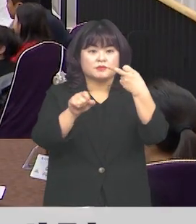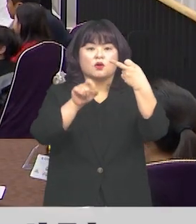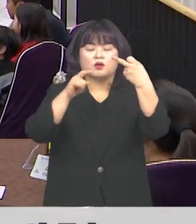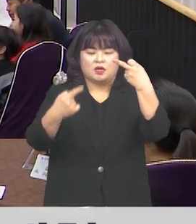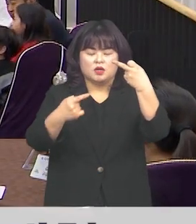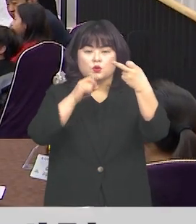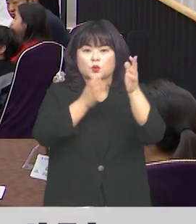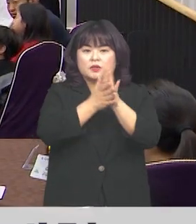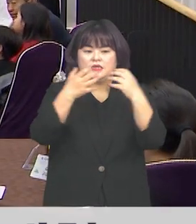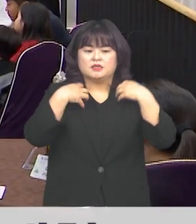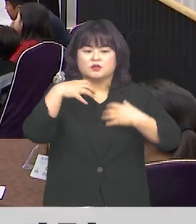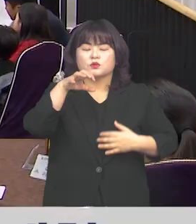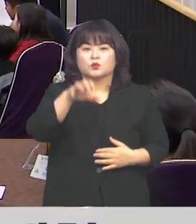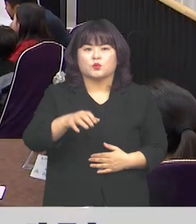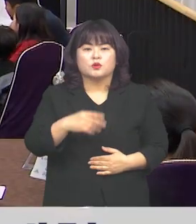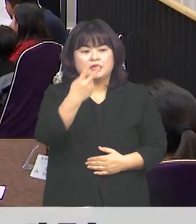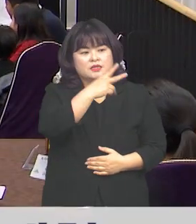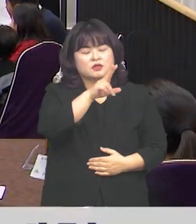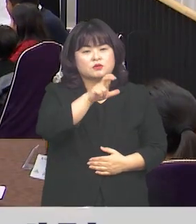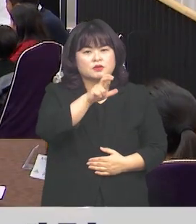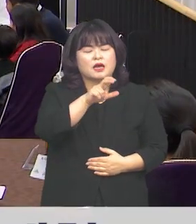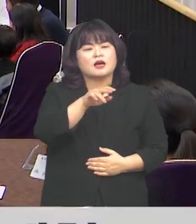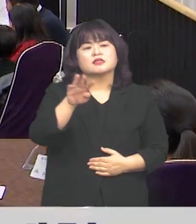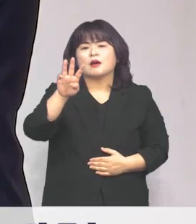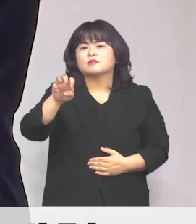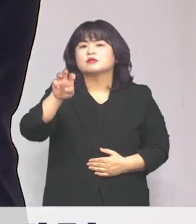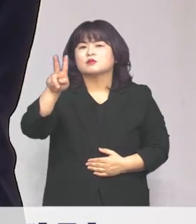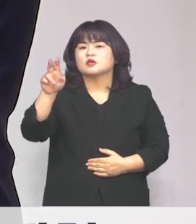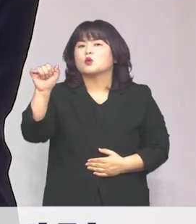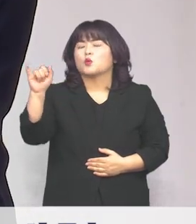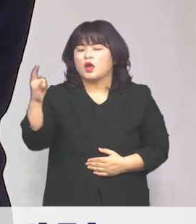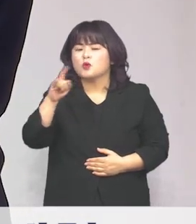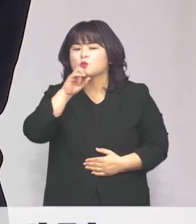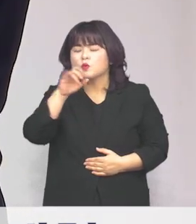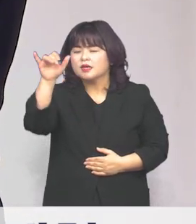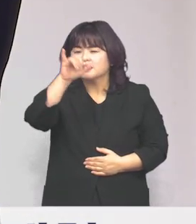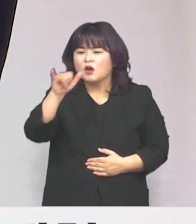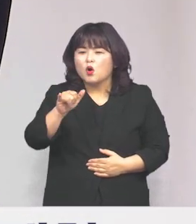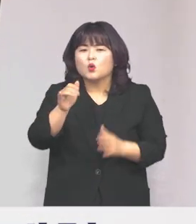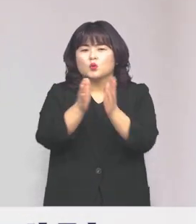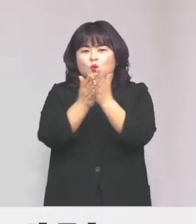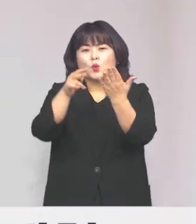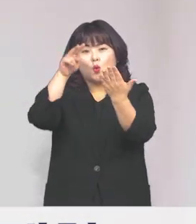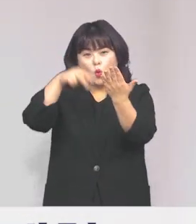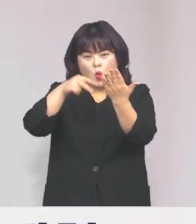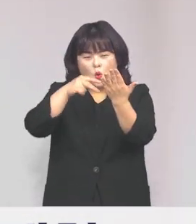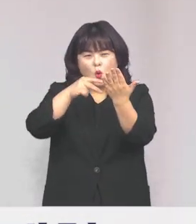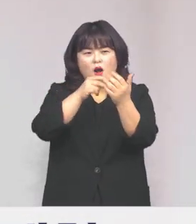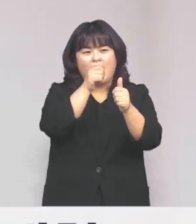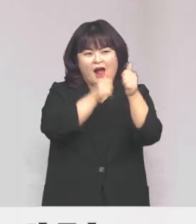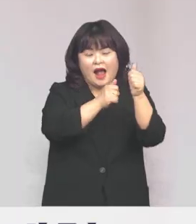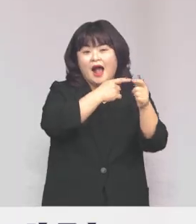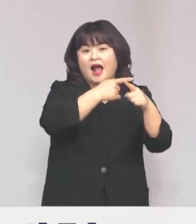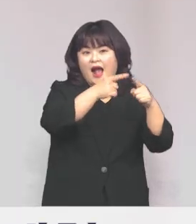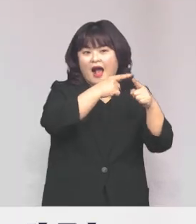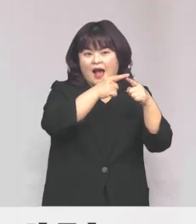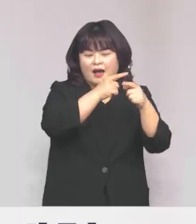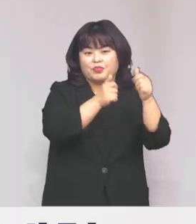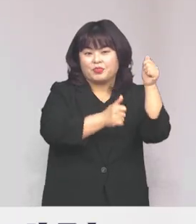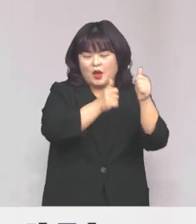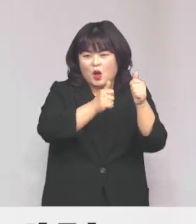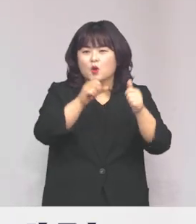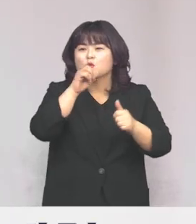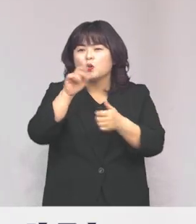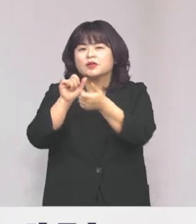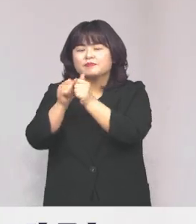용인특례시가 지난 1일 시청 컨벤션홀에서 2025년 제32회 용인특례시 전국 독서 감상문 대회와